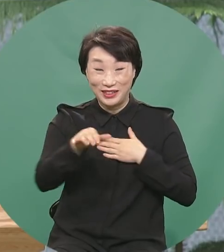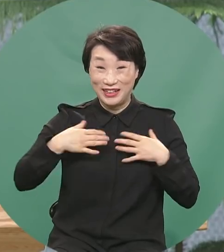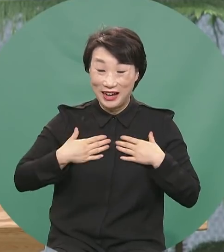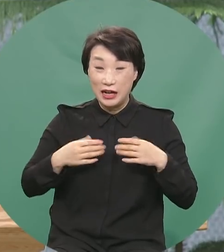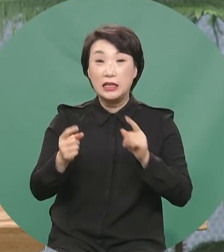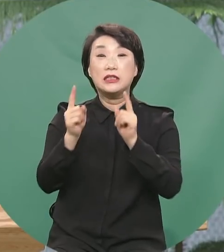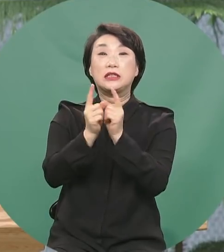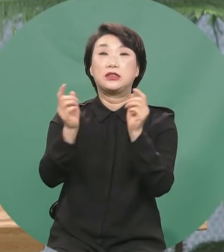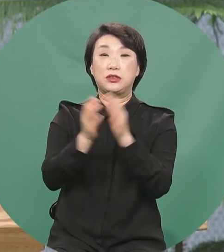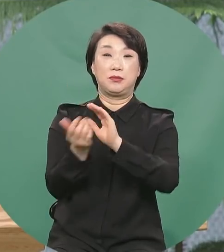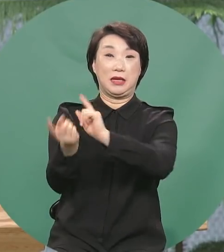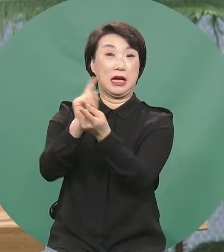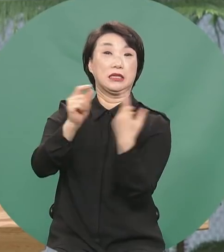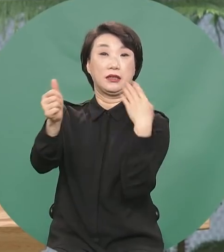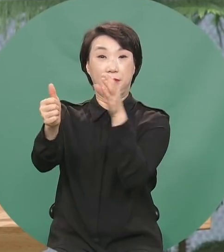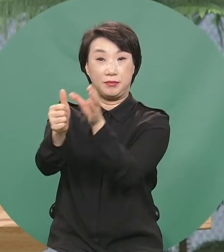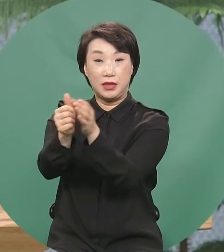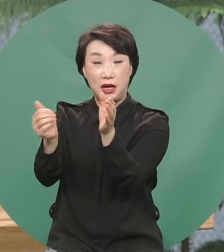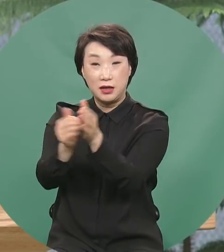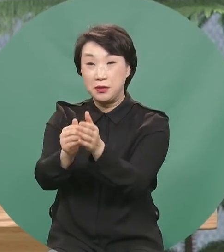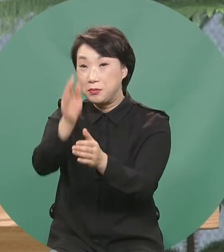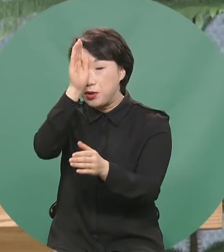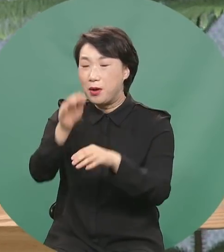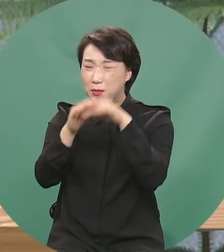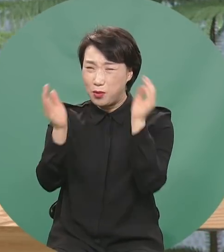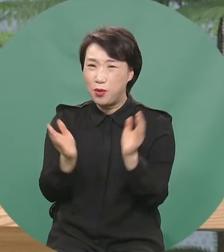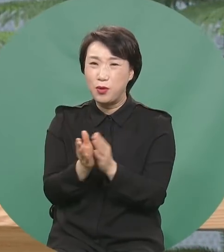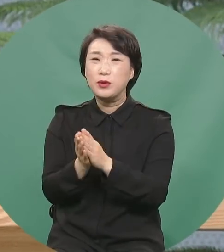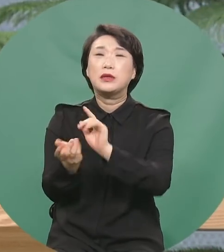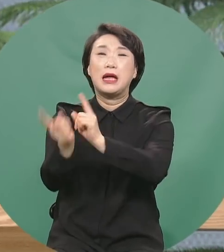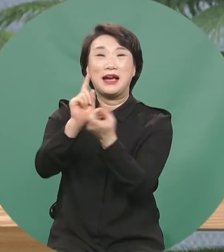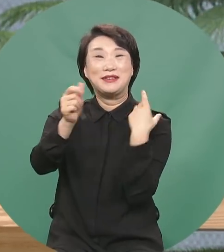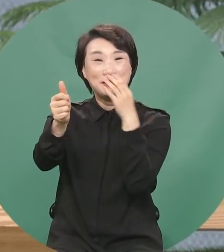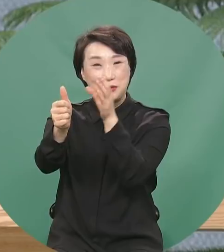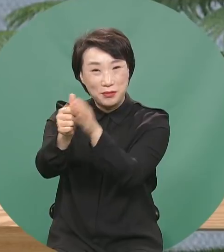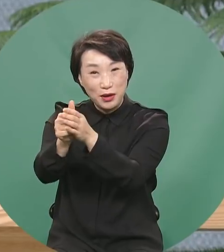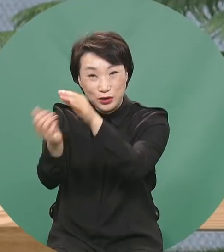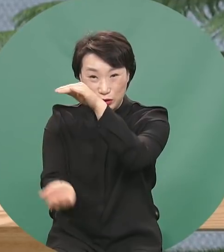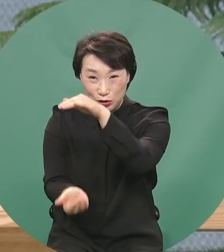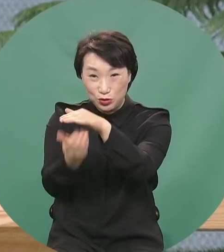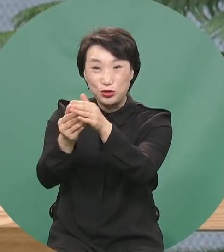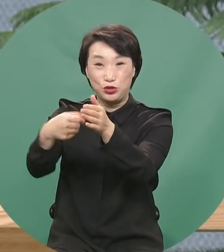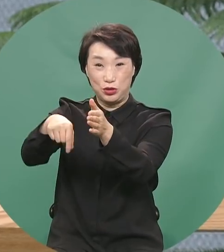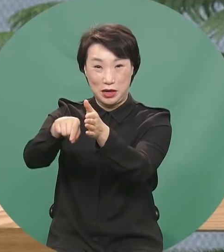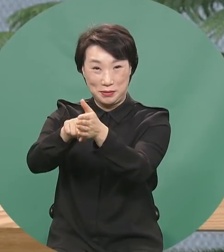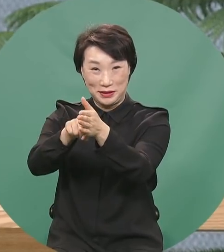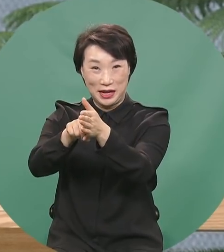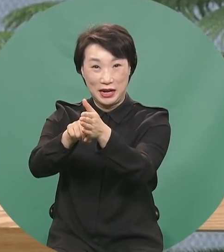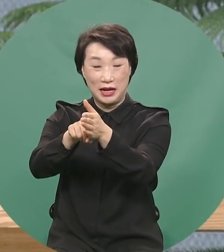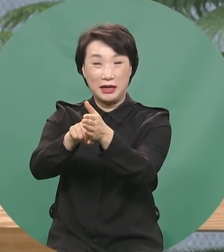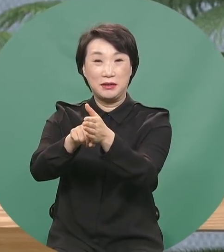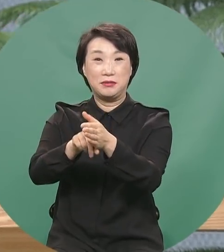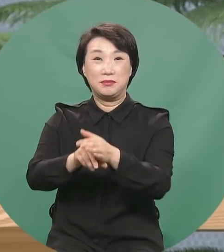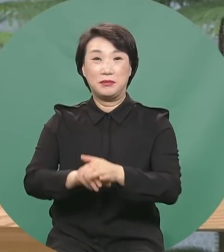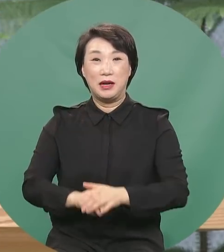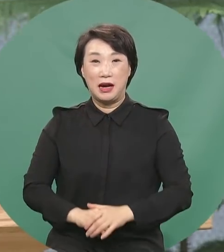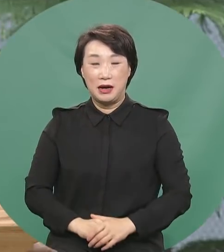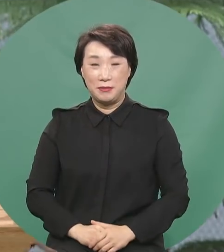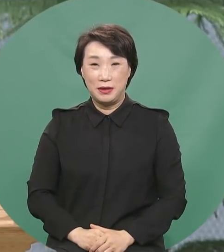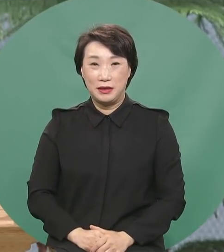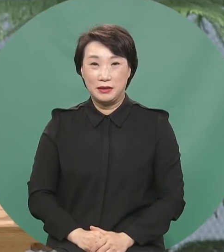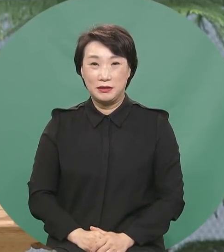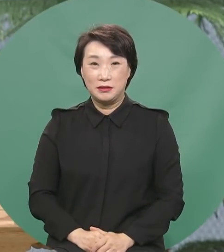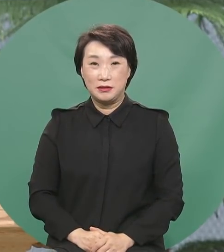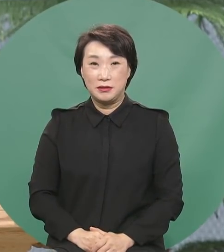친히 담당하시고 병을 짊어지셨다 함을 이루려 하심이니라.